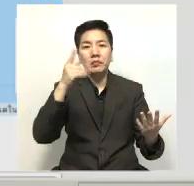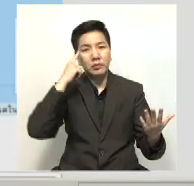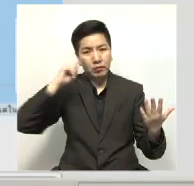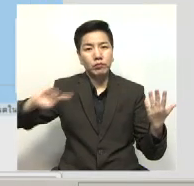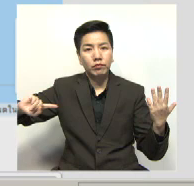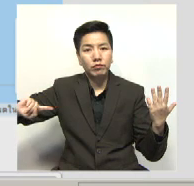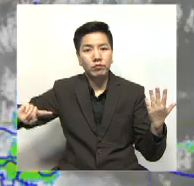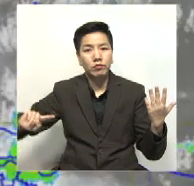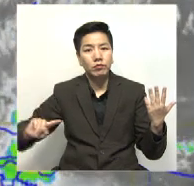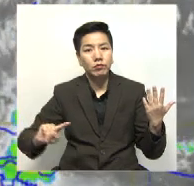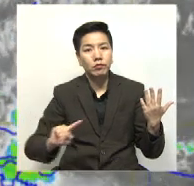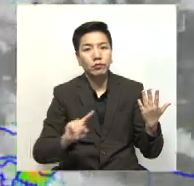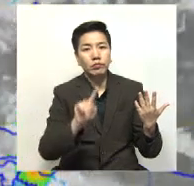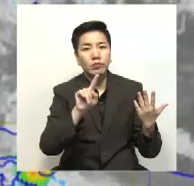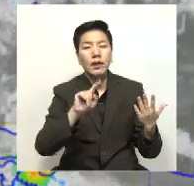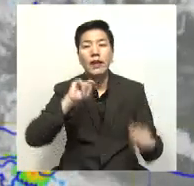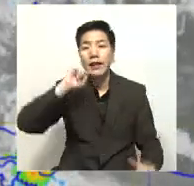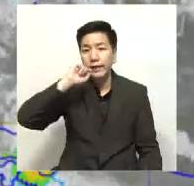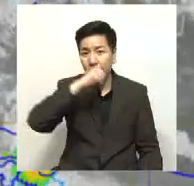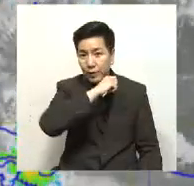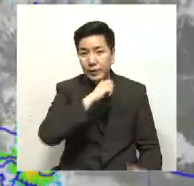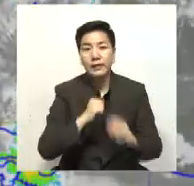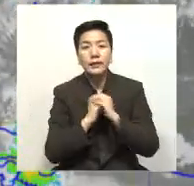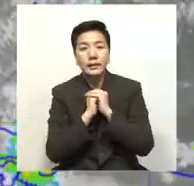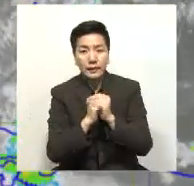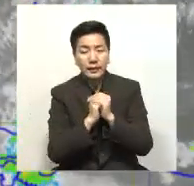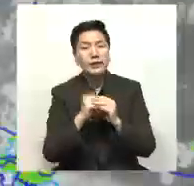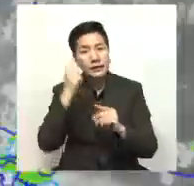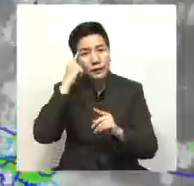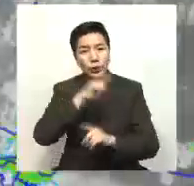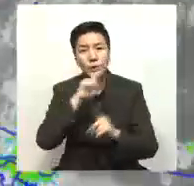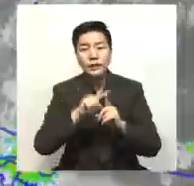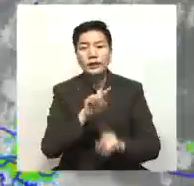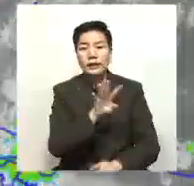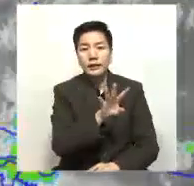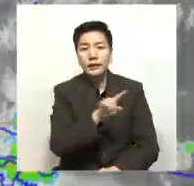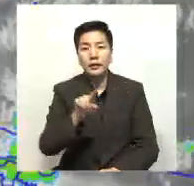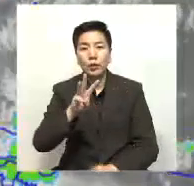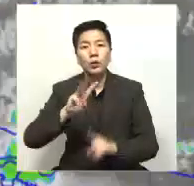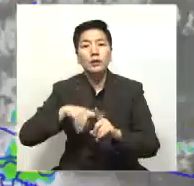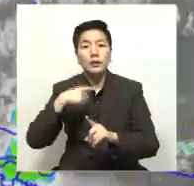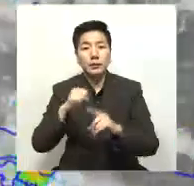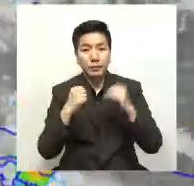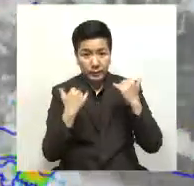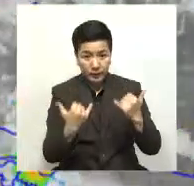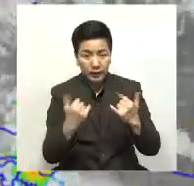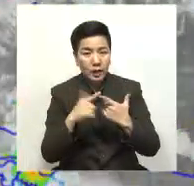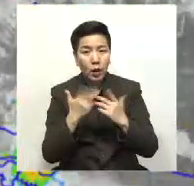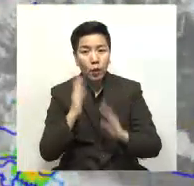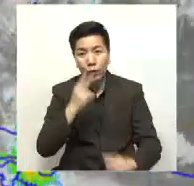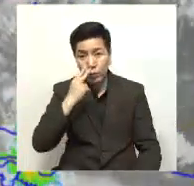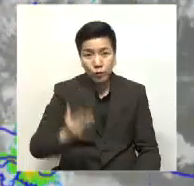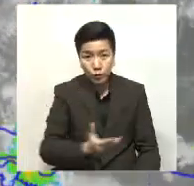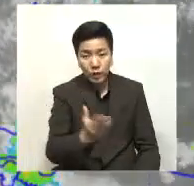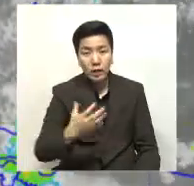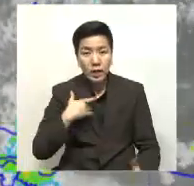โดยมีแนวโน้มเคลื่อนเข้าใกล้เกาะไต้หวันประเทศจีนในช่วงวันที่4ถึง6ตุลาคมนี้สำหรับคุณผู้ช